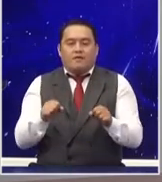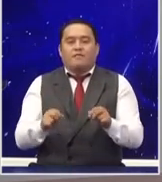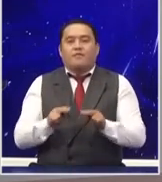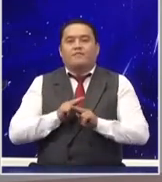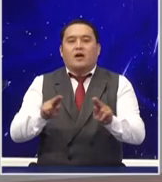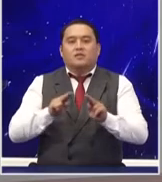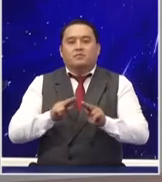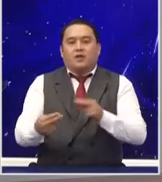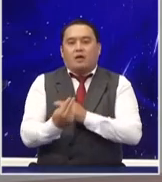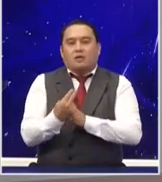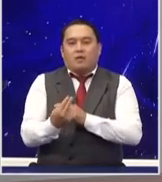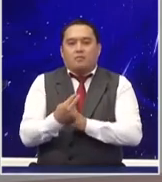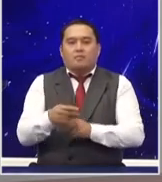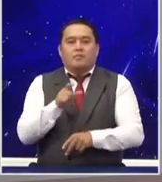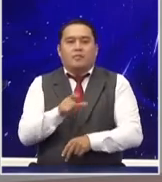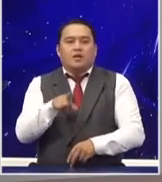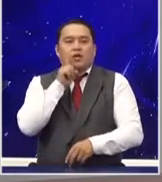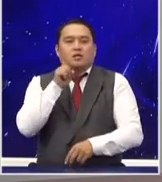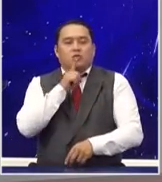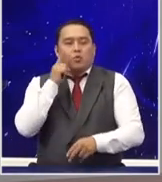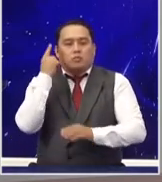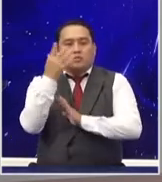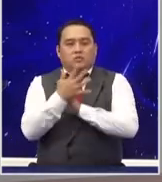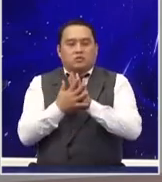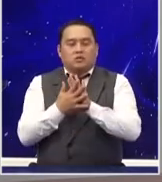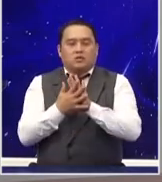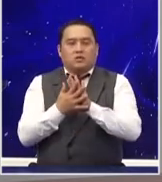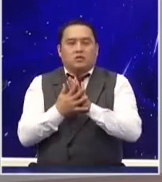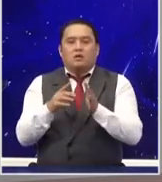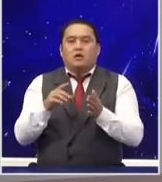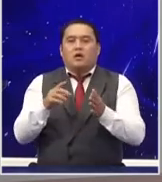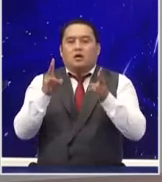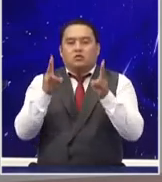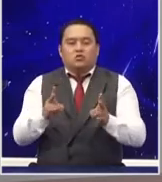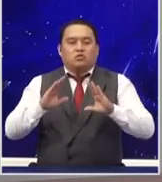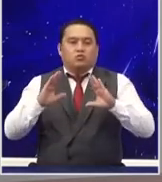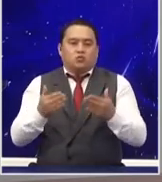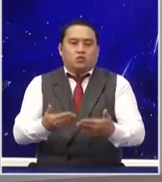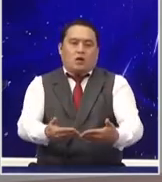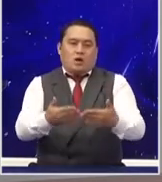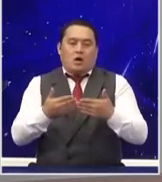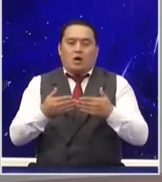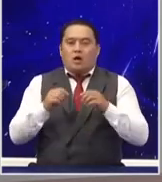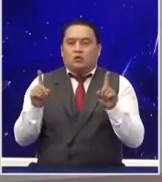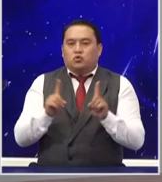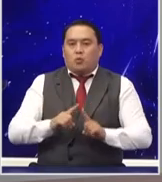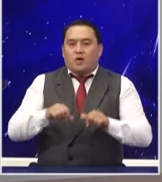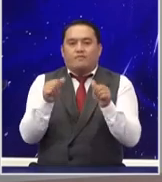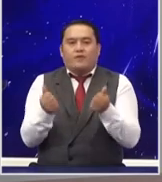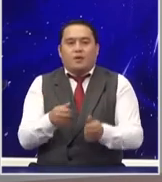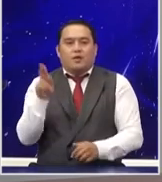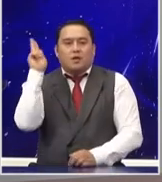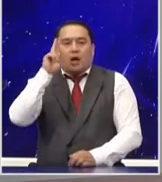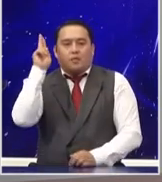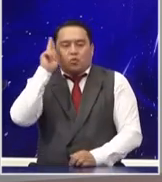воспитание подрастающего поколения. Данный класс переводится на особый формат